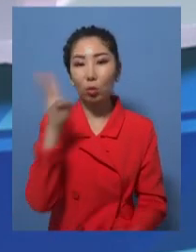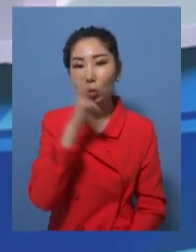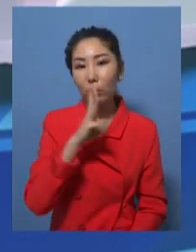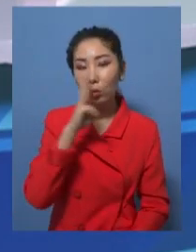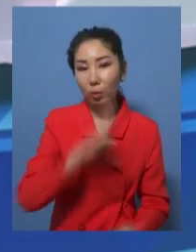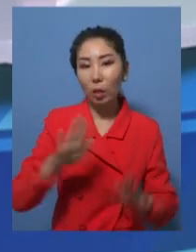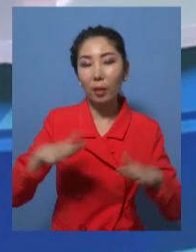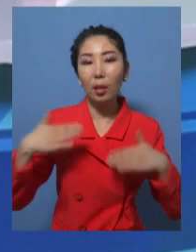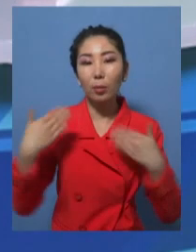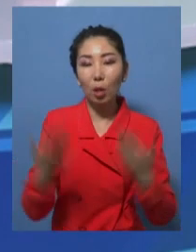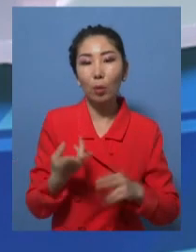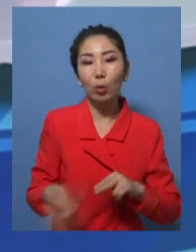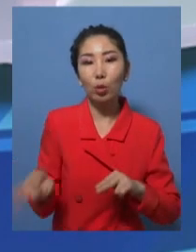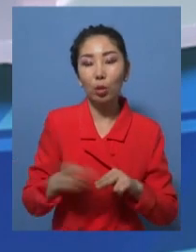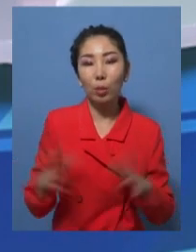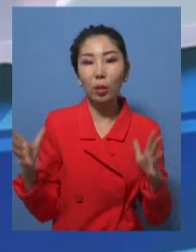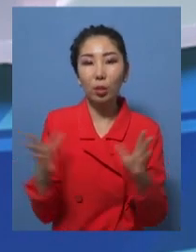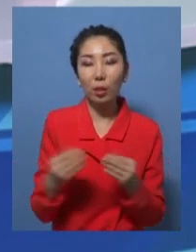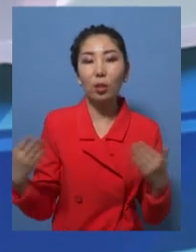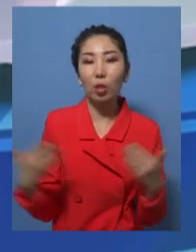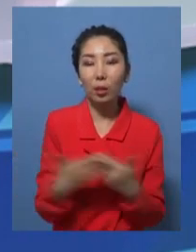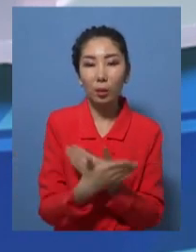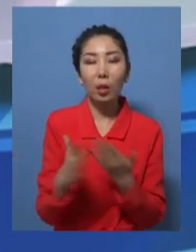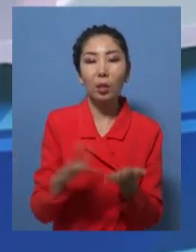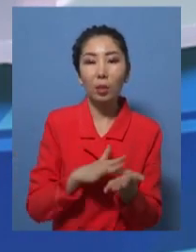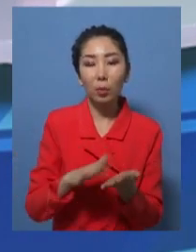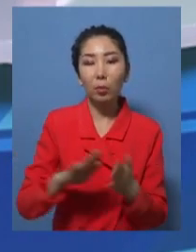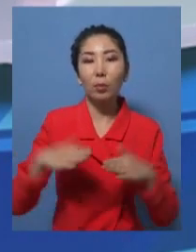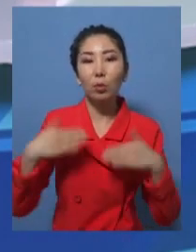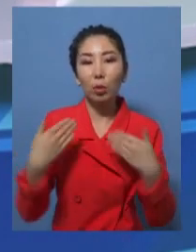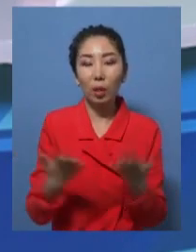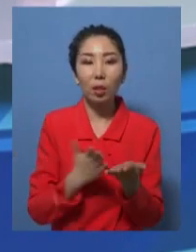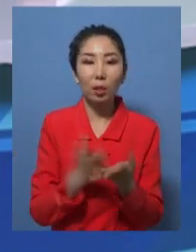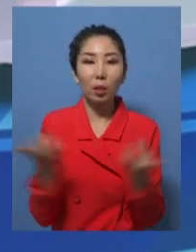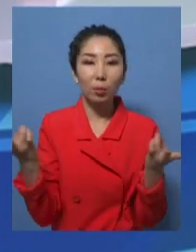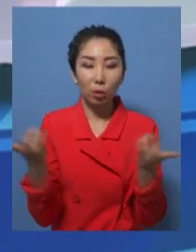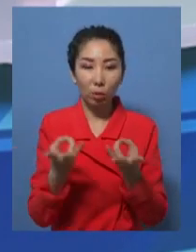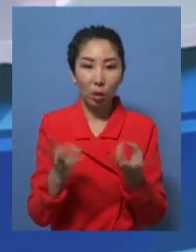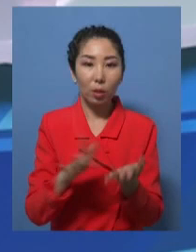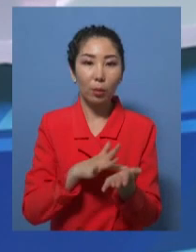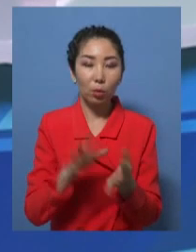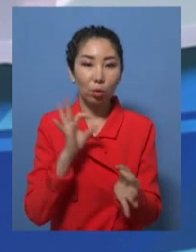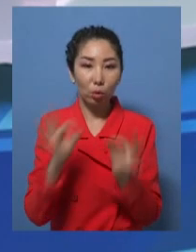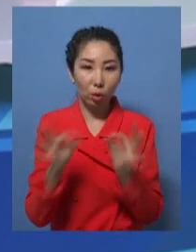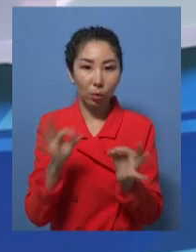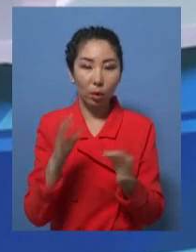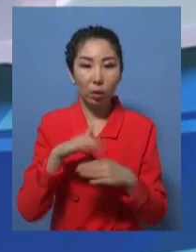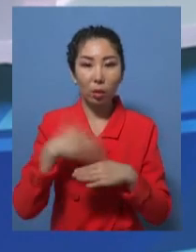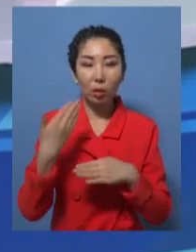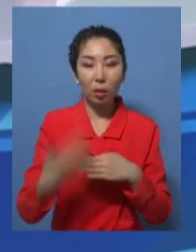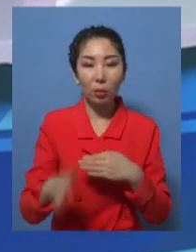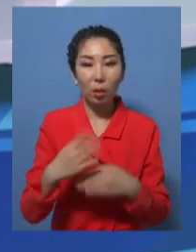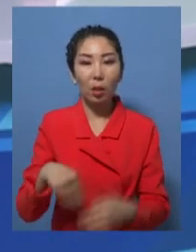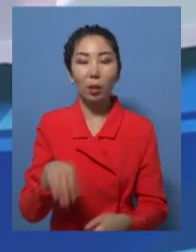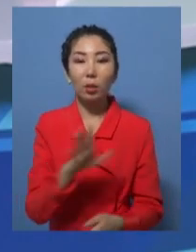төлейді. Бұл жерде жаңа субсидияға есептер тапсыру керек өкілетті органға. Сол есептер дұрыс тапсырмағаннан, кешіктіріп тапсырылғаннан